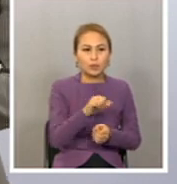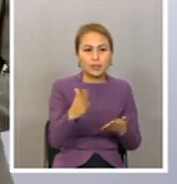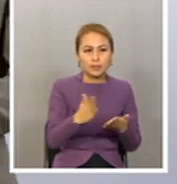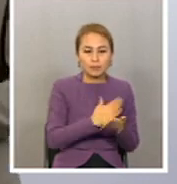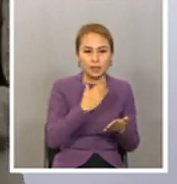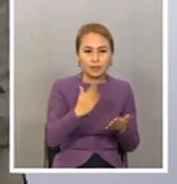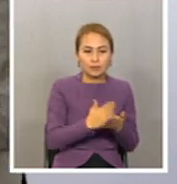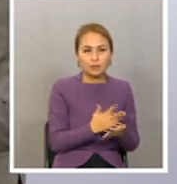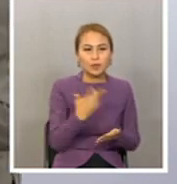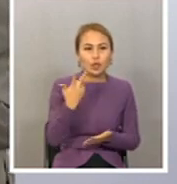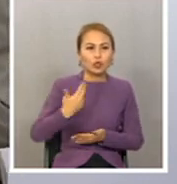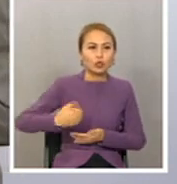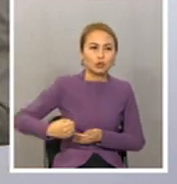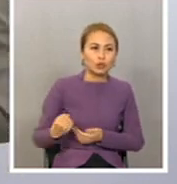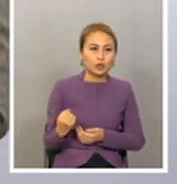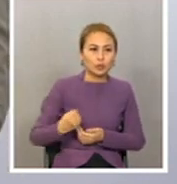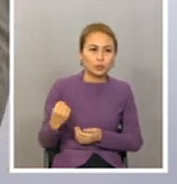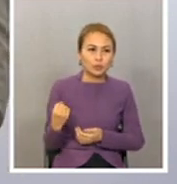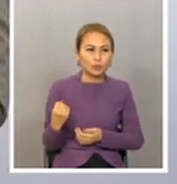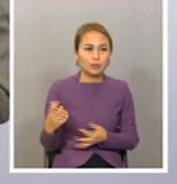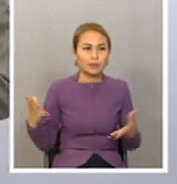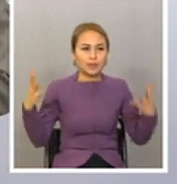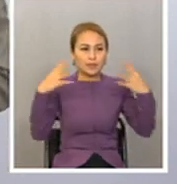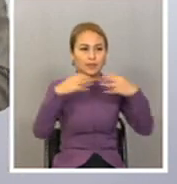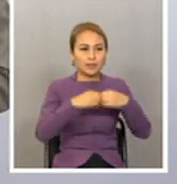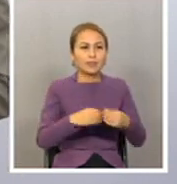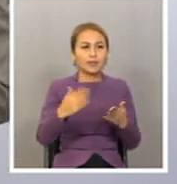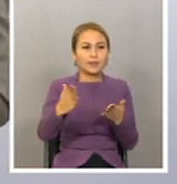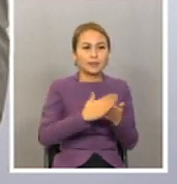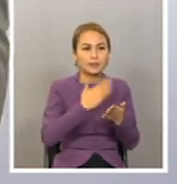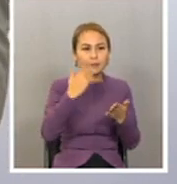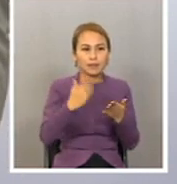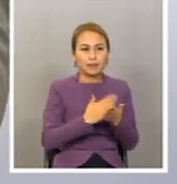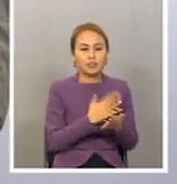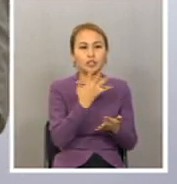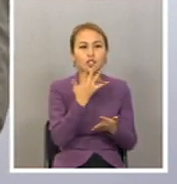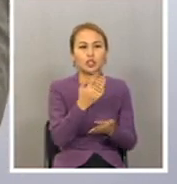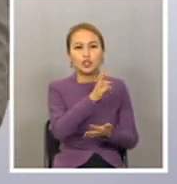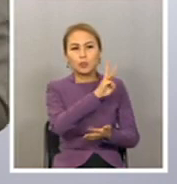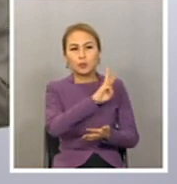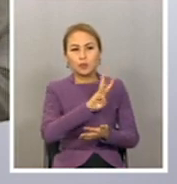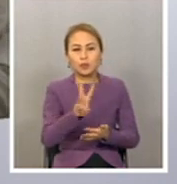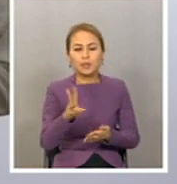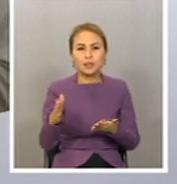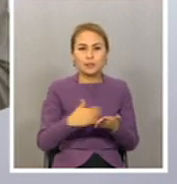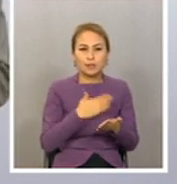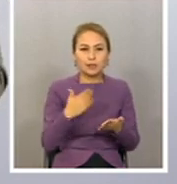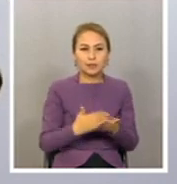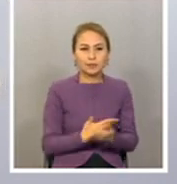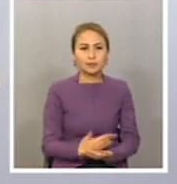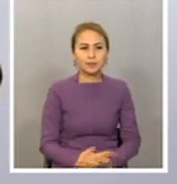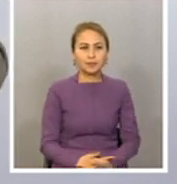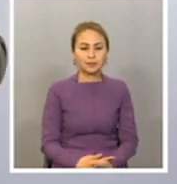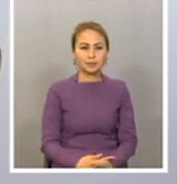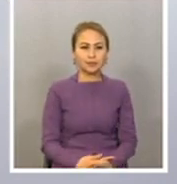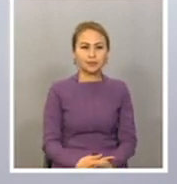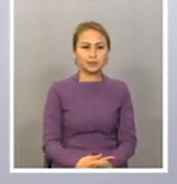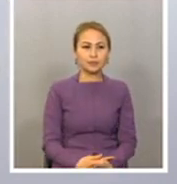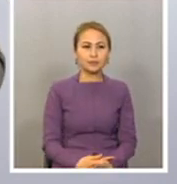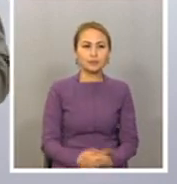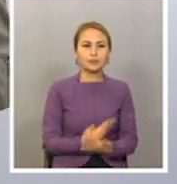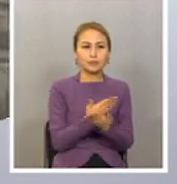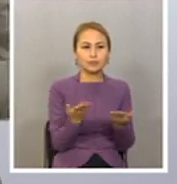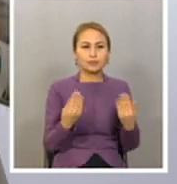сыпырады. Енді сұрақ, 3 құрбы біріксе, есік алдын неше минутта сыпырады? Жақсы, бұнда да